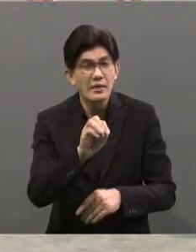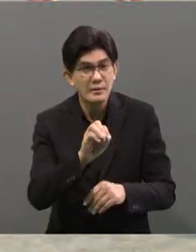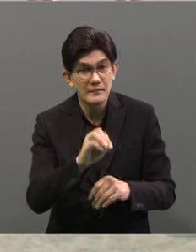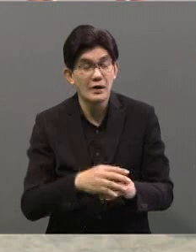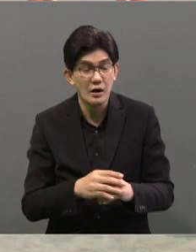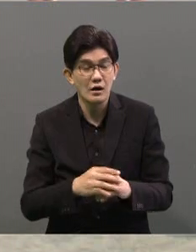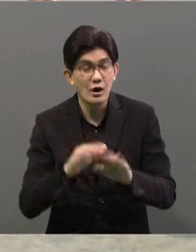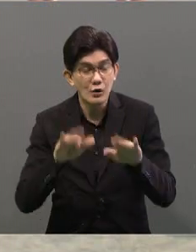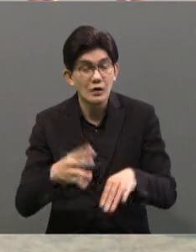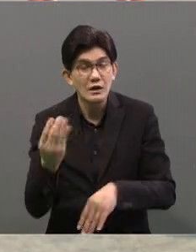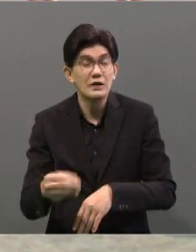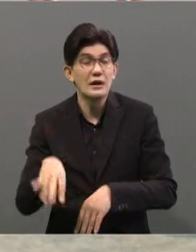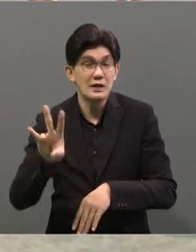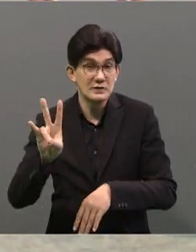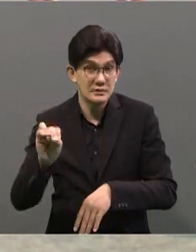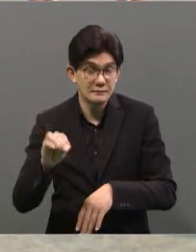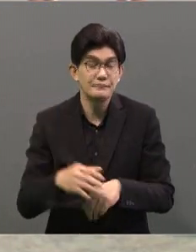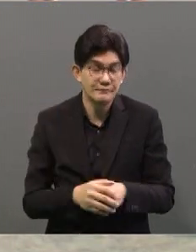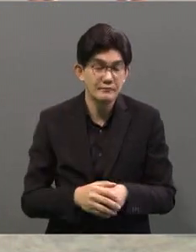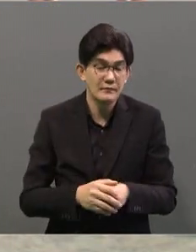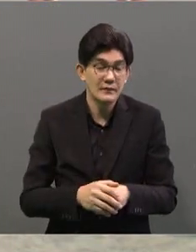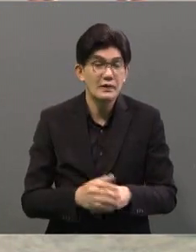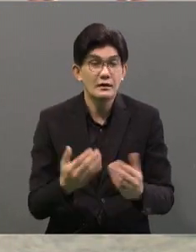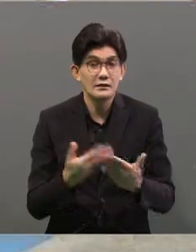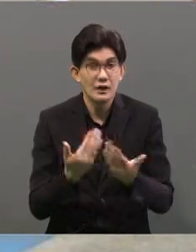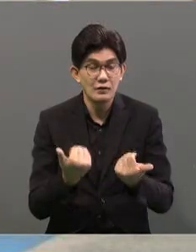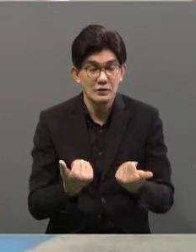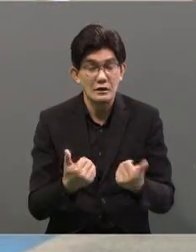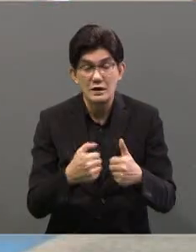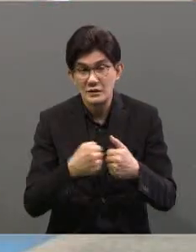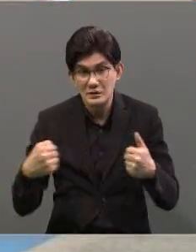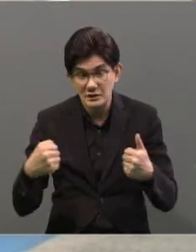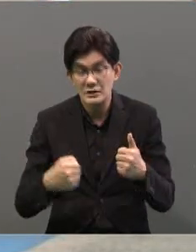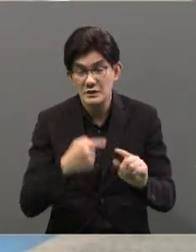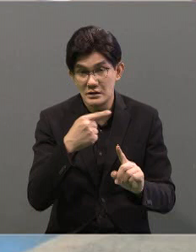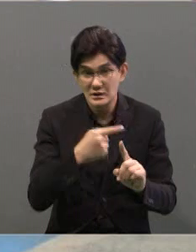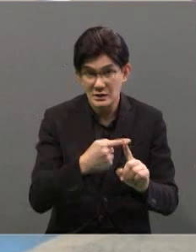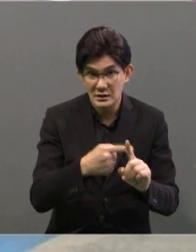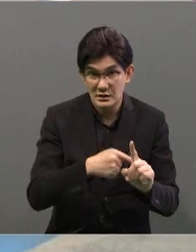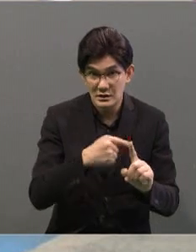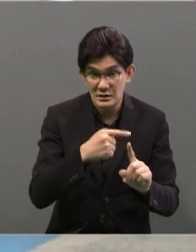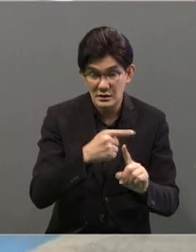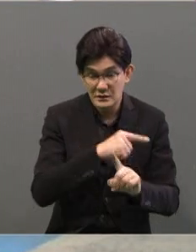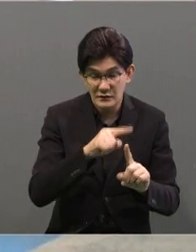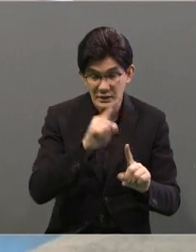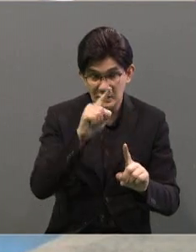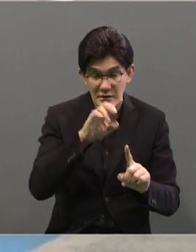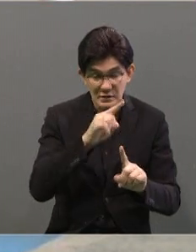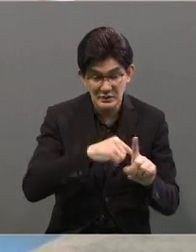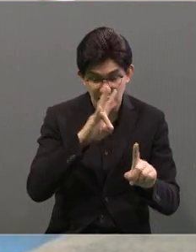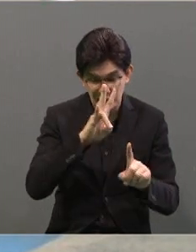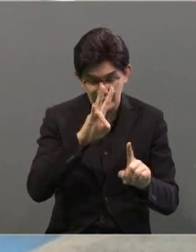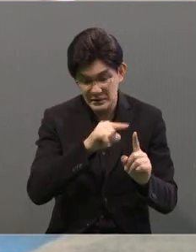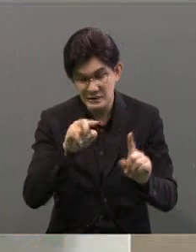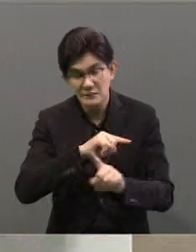80พอลด10บาทก็จะเหลือ70บาทสำหรับส่วนลดตรงนี้ขยายเวลาไปตั้งแต่1กรกฎาคมถึง31ธันวาคมนะครับจะ